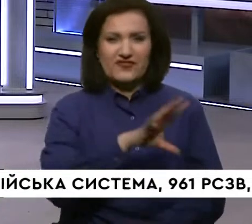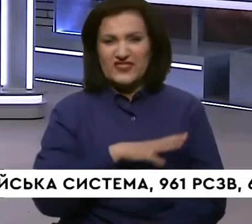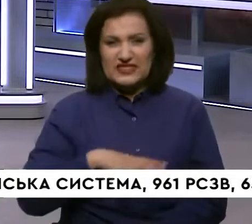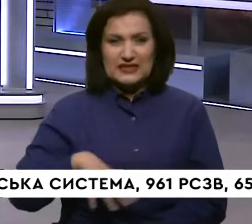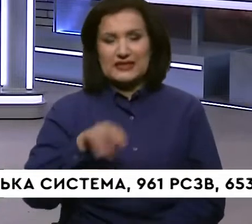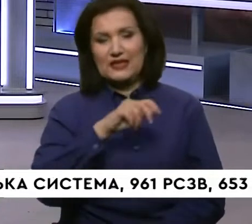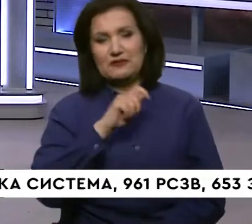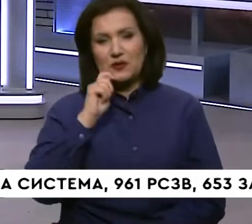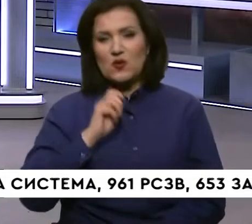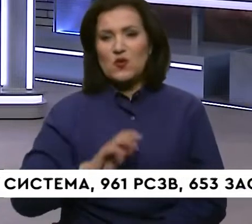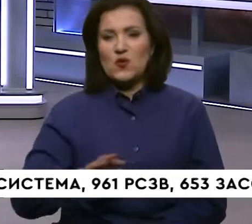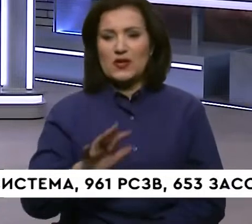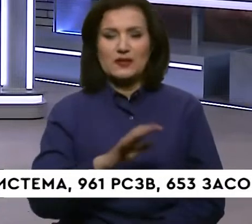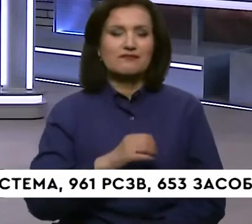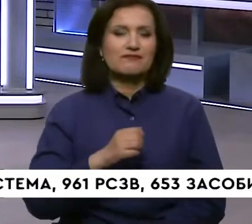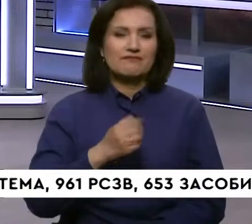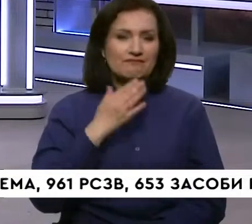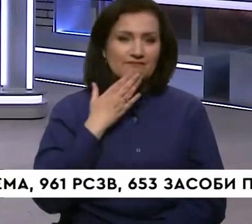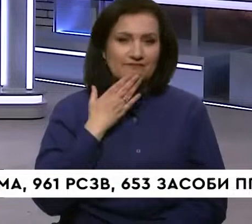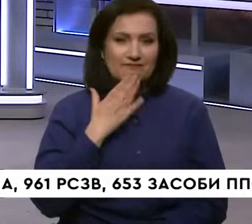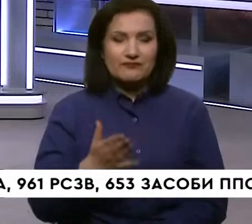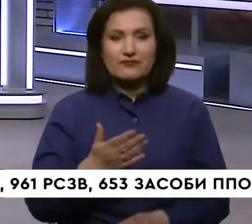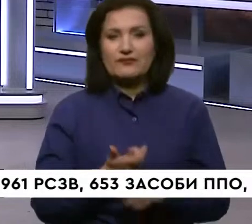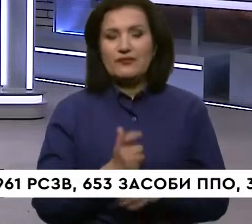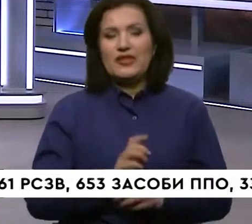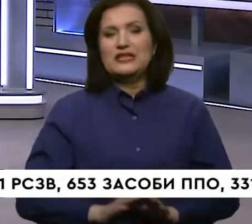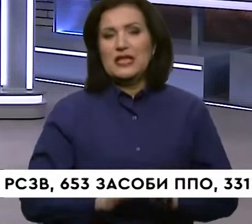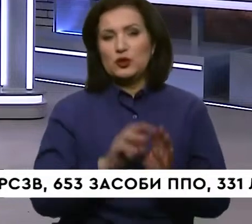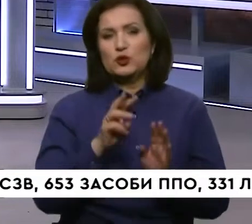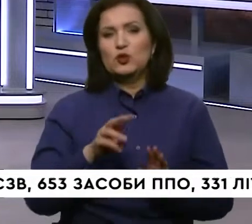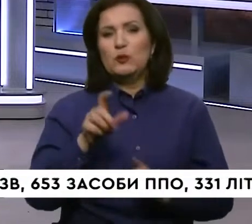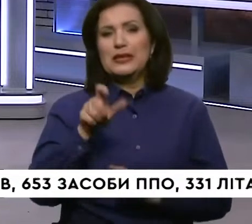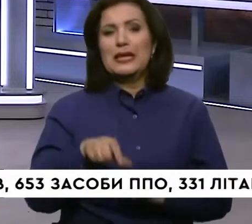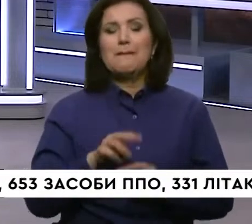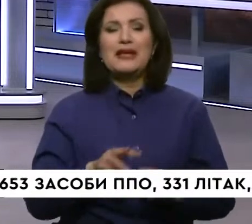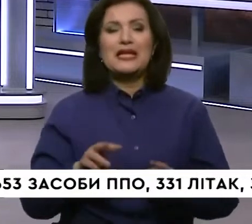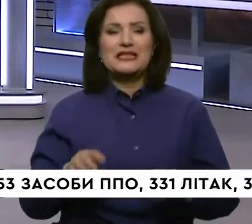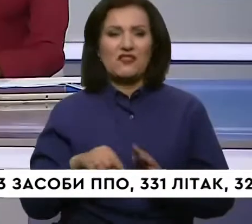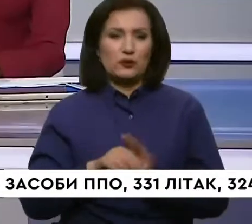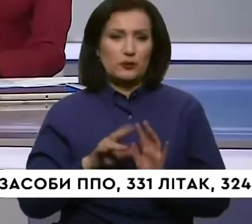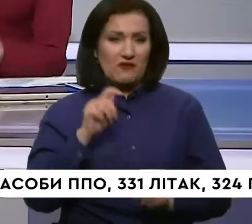територію України. Дякуємо дуже. Це був Леонід Тимченко, заступник міністра внутрішніх справ України.